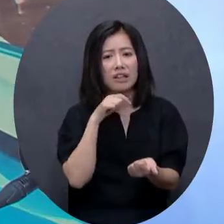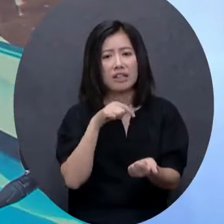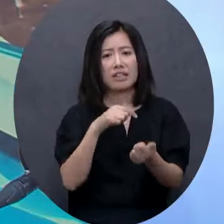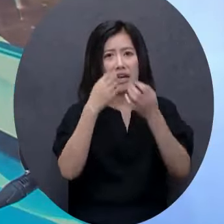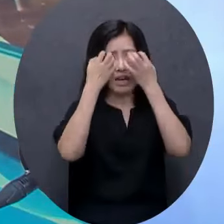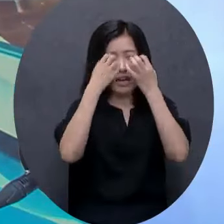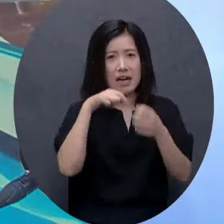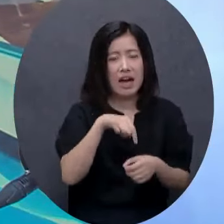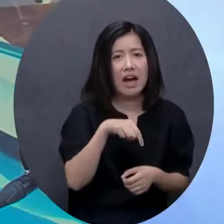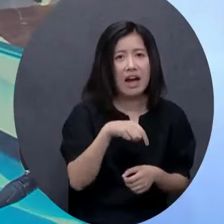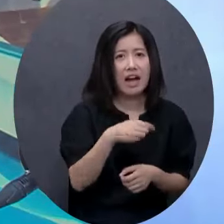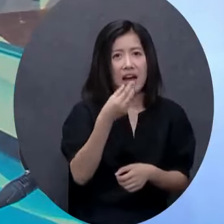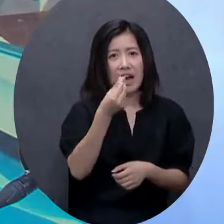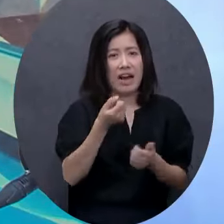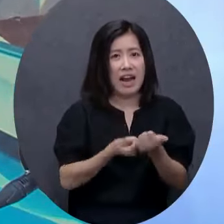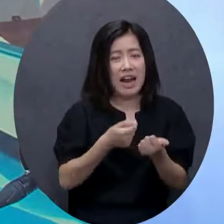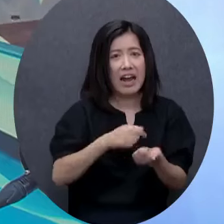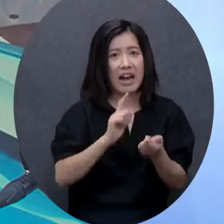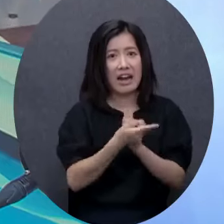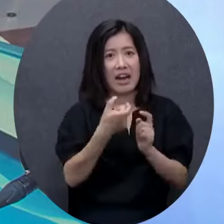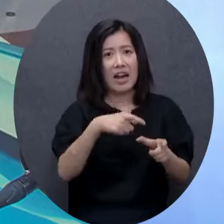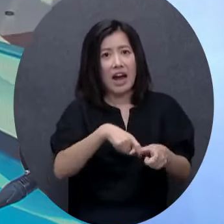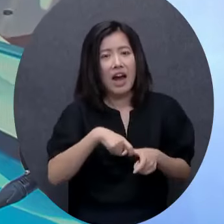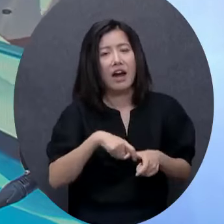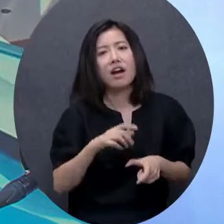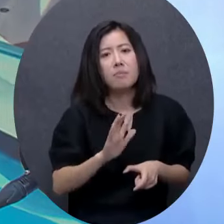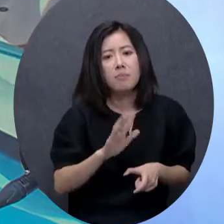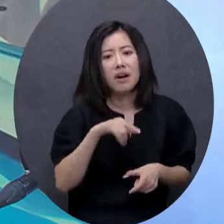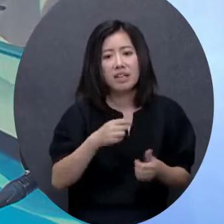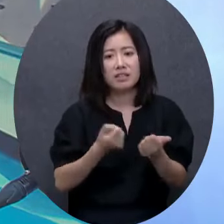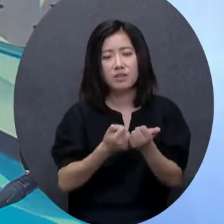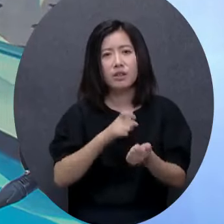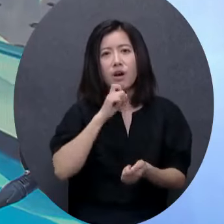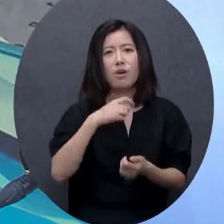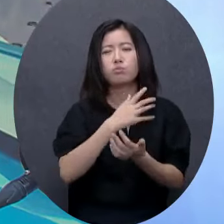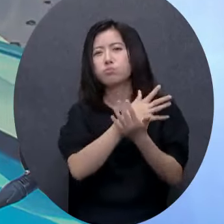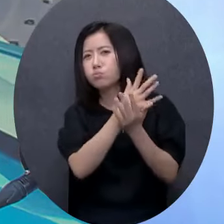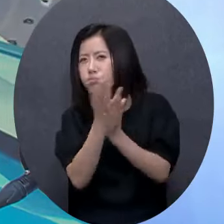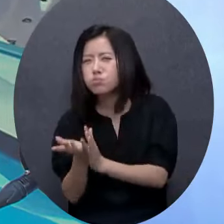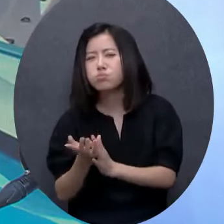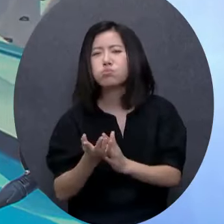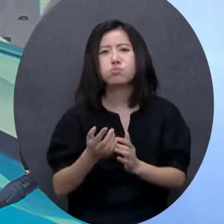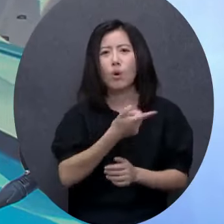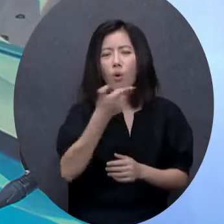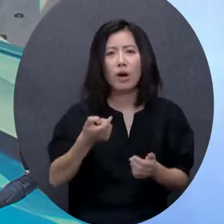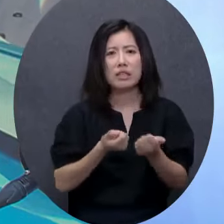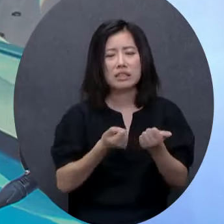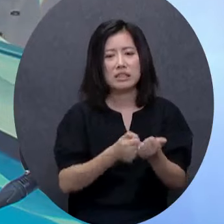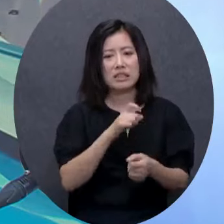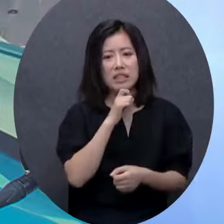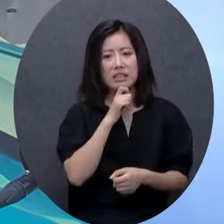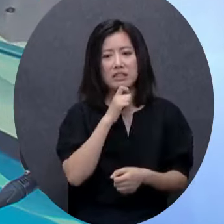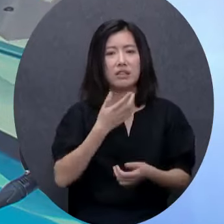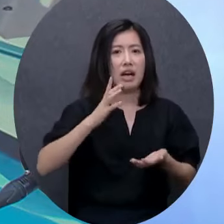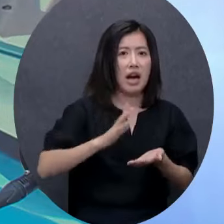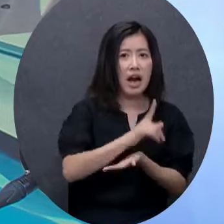即係淨係睇話，佢一個人工嚟嘅。我哋呢個資助係包括背後亦都有好多唔同嘅，即係 support 俾佢嘅。其實我哋都